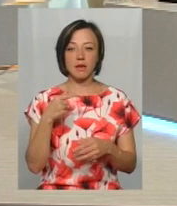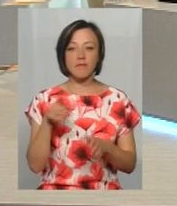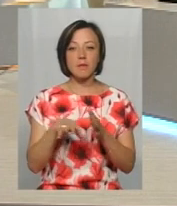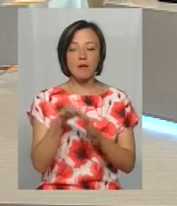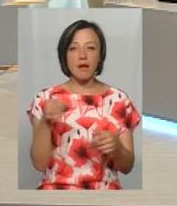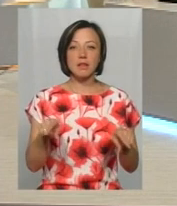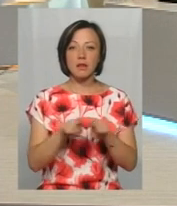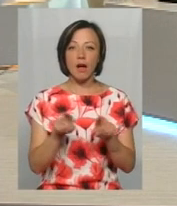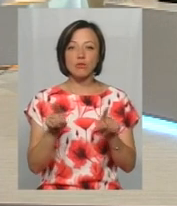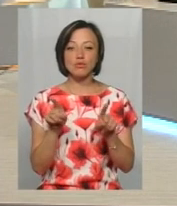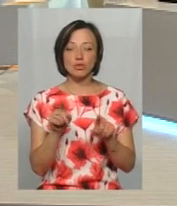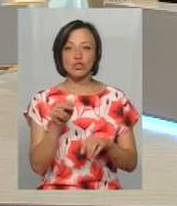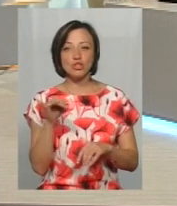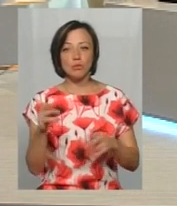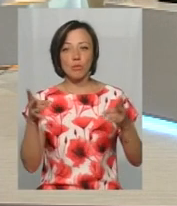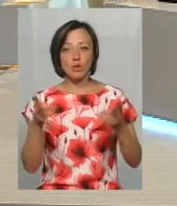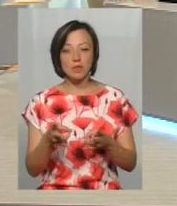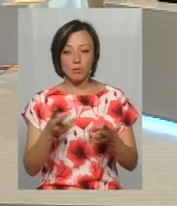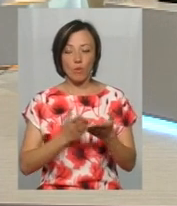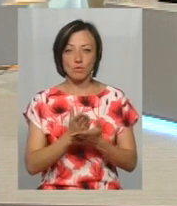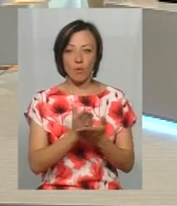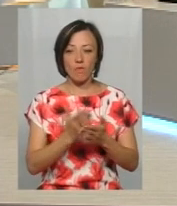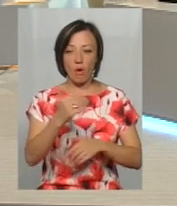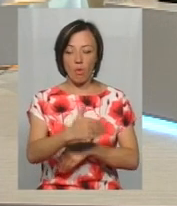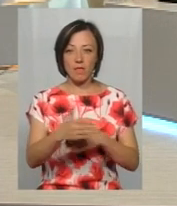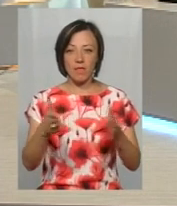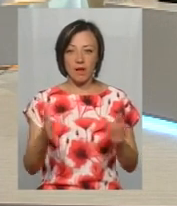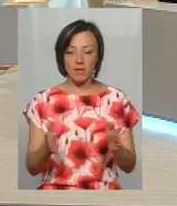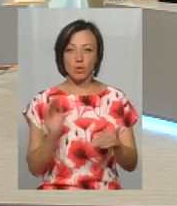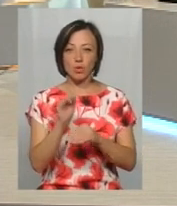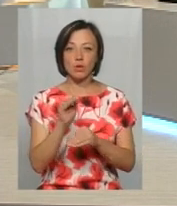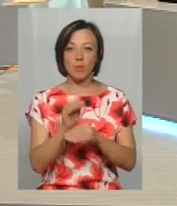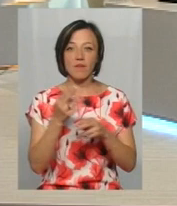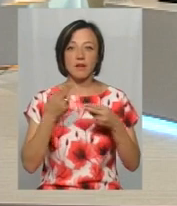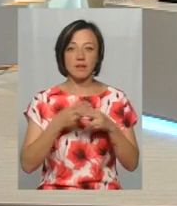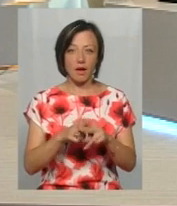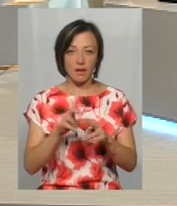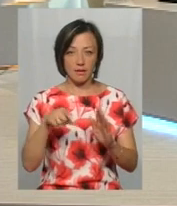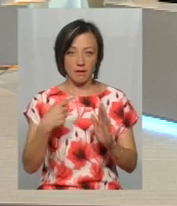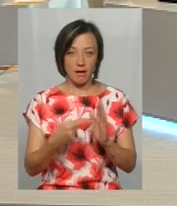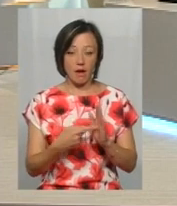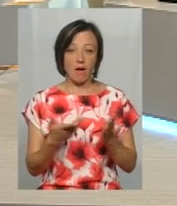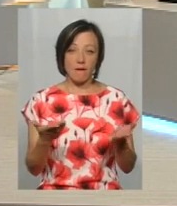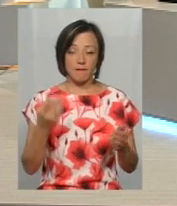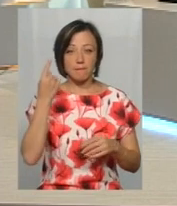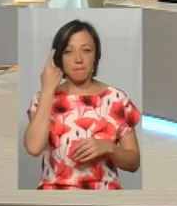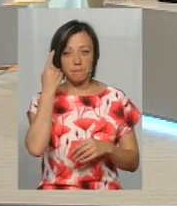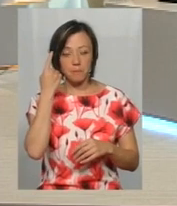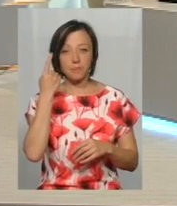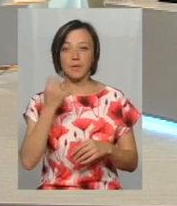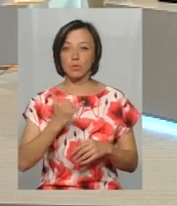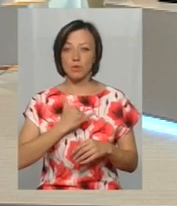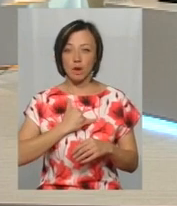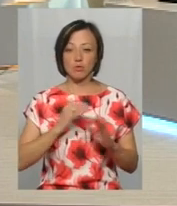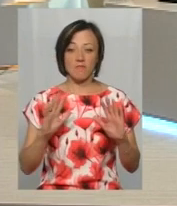потрібно при тому, коли ми будемо обслуговувати цей контейнер, додаткова техніка. Ось в